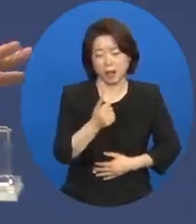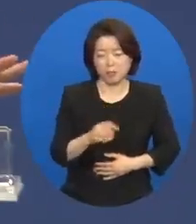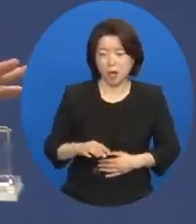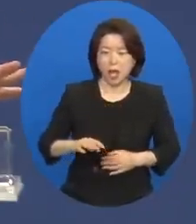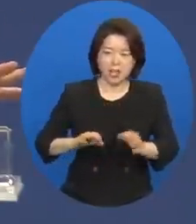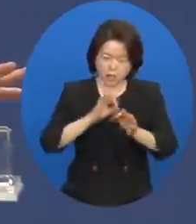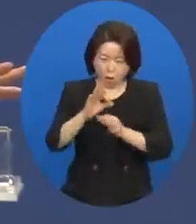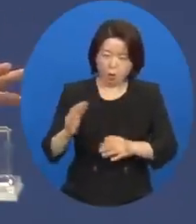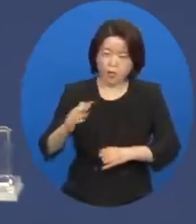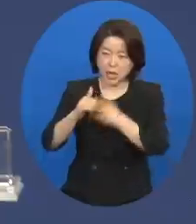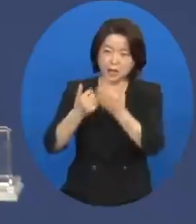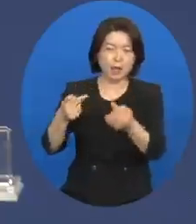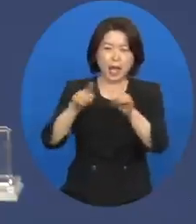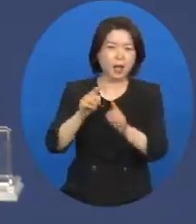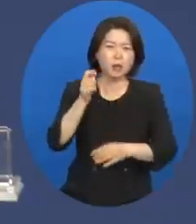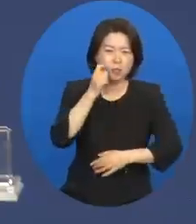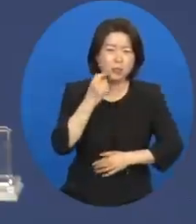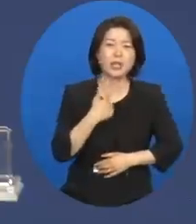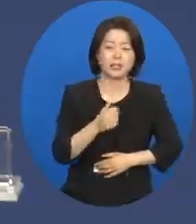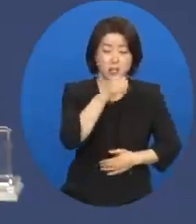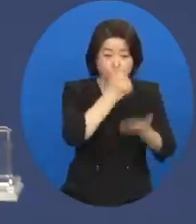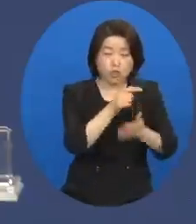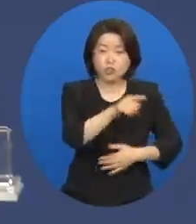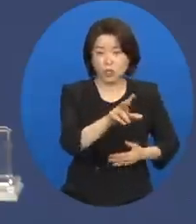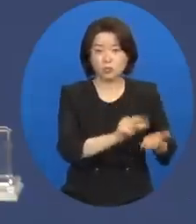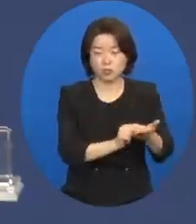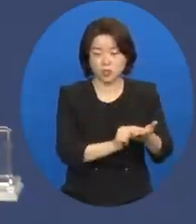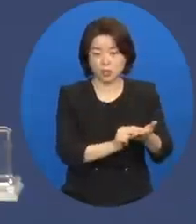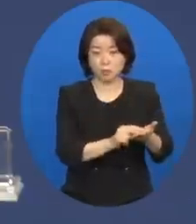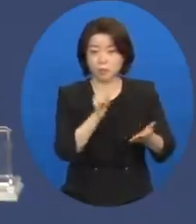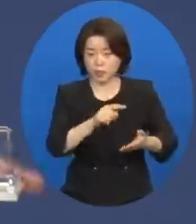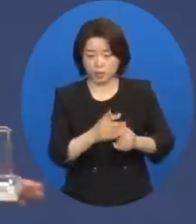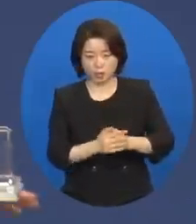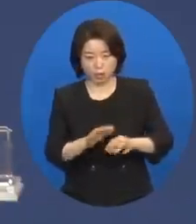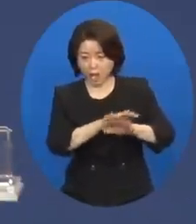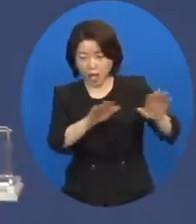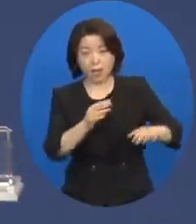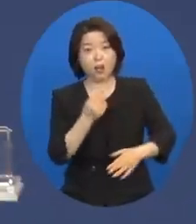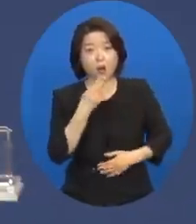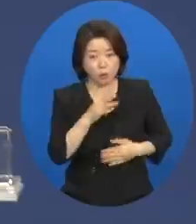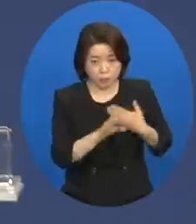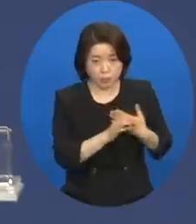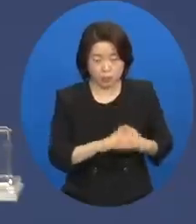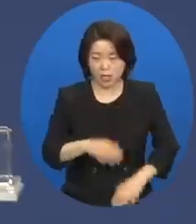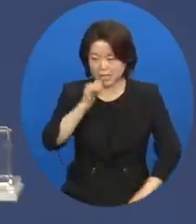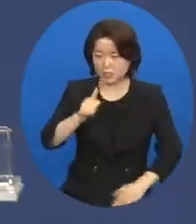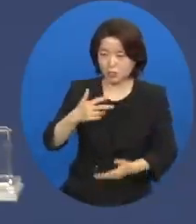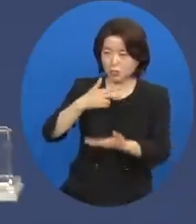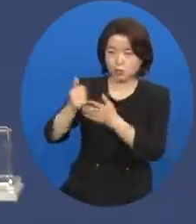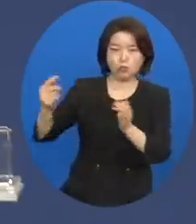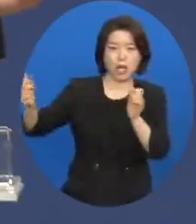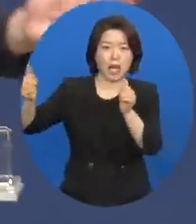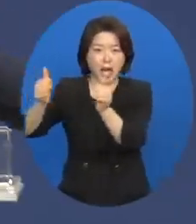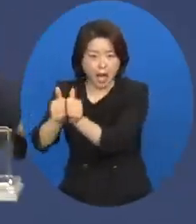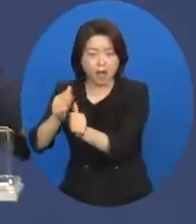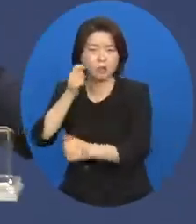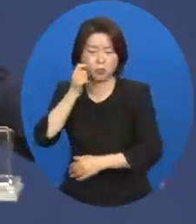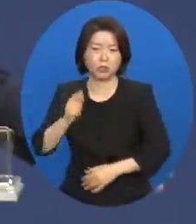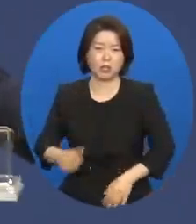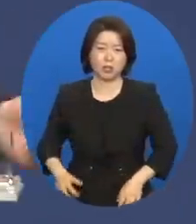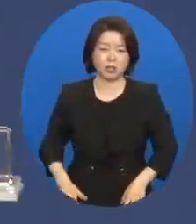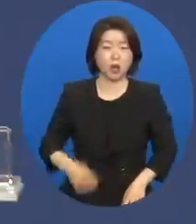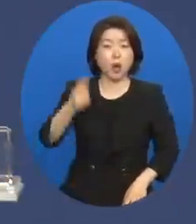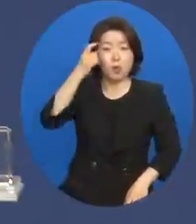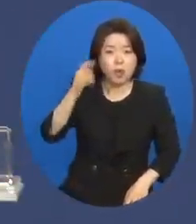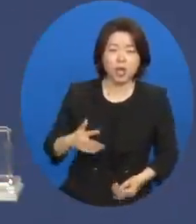영원히 함께할 수 없는 이 죄 문제를 함께하지 않고는 해결하지 않고는 절대 주님과 함께 할 수 없습니다.